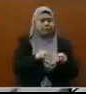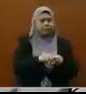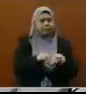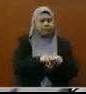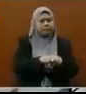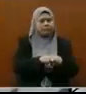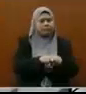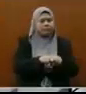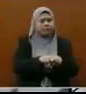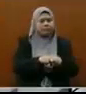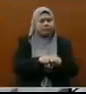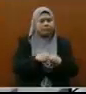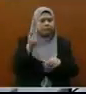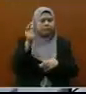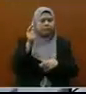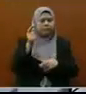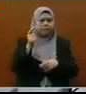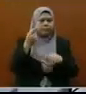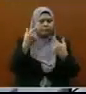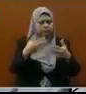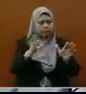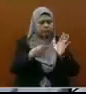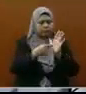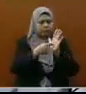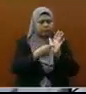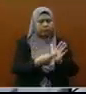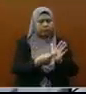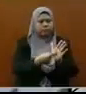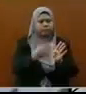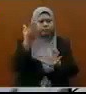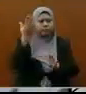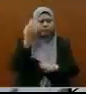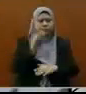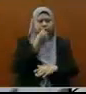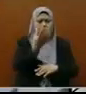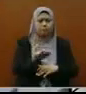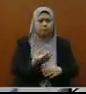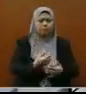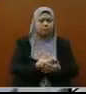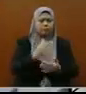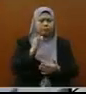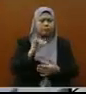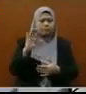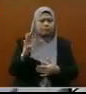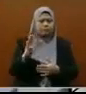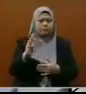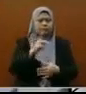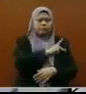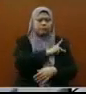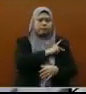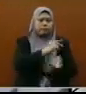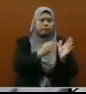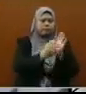telah dibentangkan ataupun yang telah dikemukakan oleh Yang Berhormat Ketua Mangkang